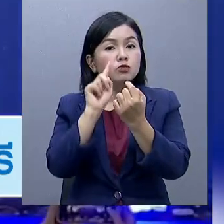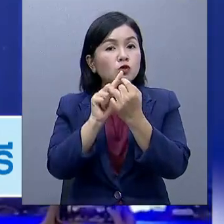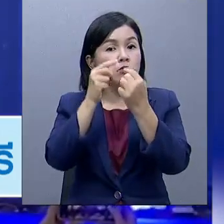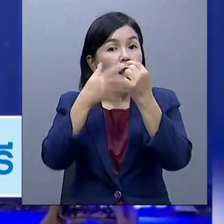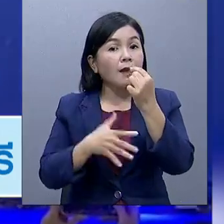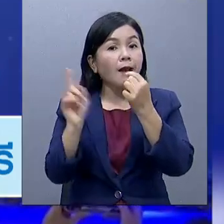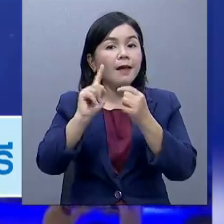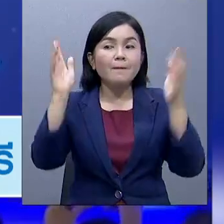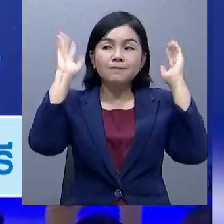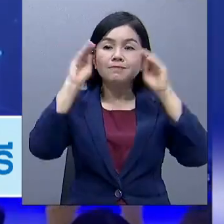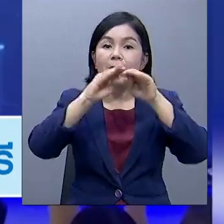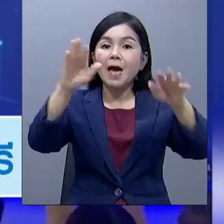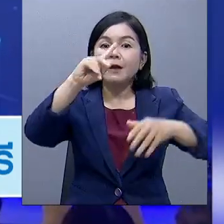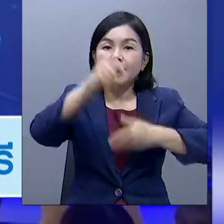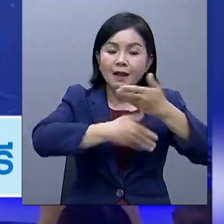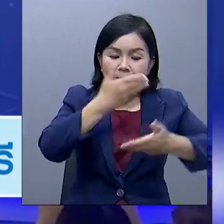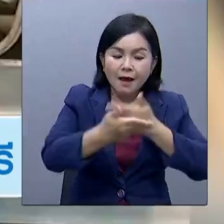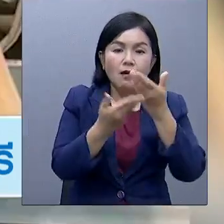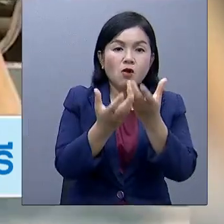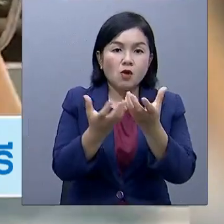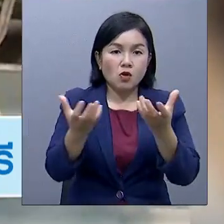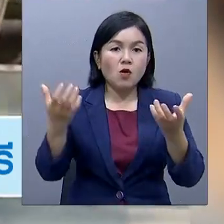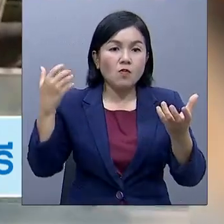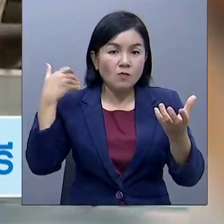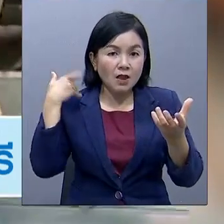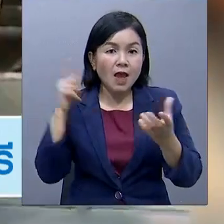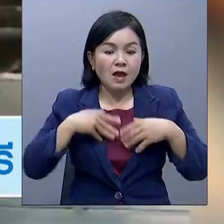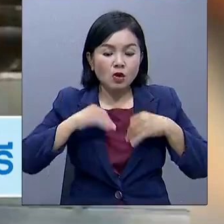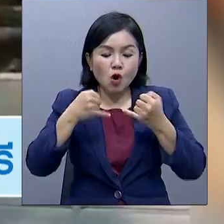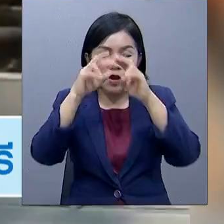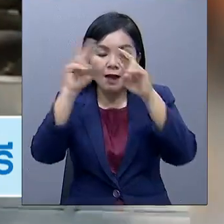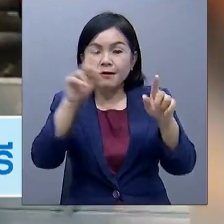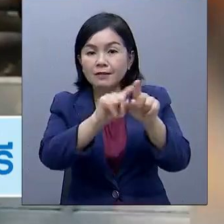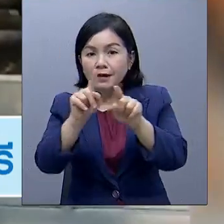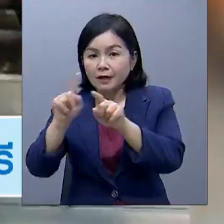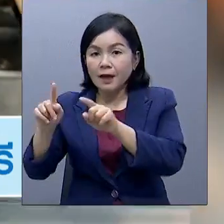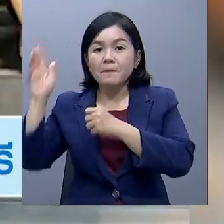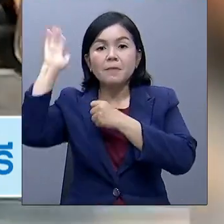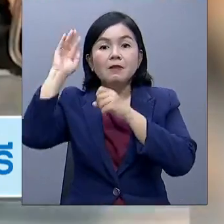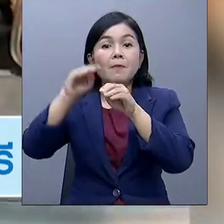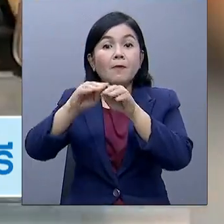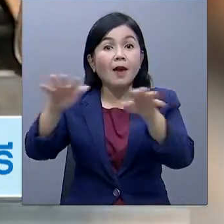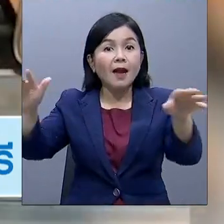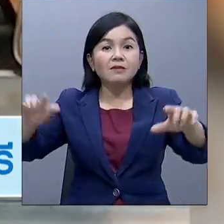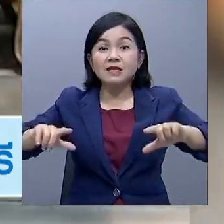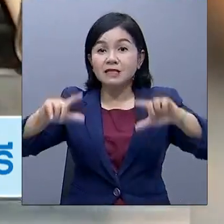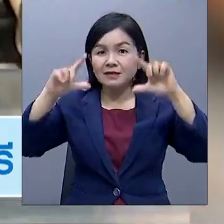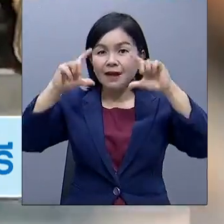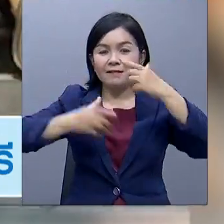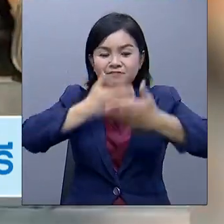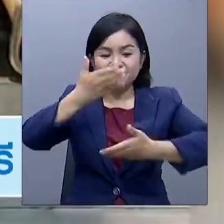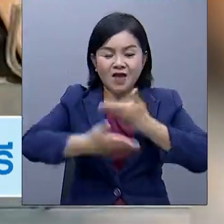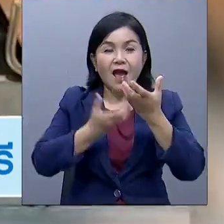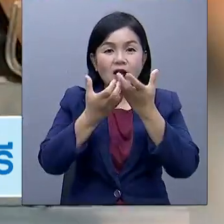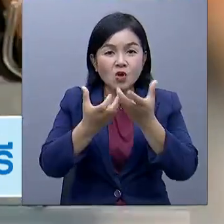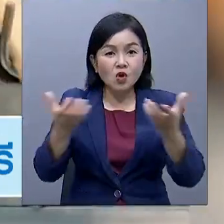การตลาดแล้วก็เพิ่มช่องทางการจำหน่ายสินค้าให้กับผู้ประกอบการรวมทั้งเป็นการประชาสัมพันธ์ส่งเสริมภาพลักษณ์สินค้าของกลุ่มจังหวัดภ